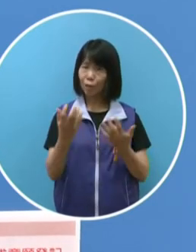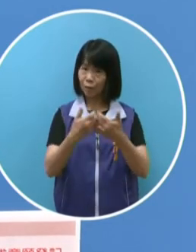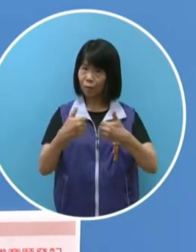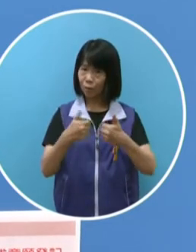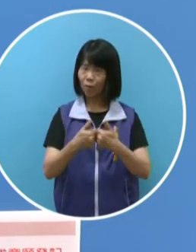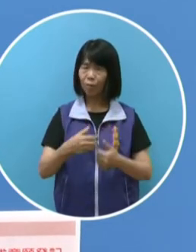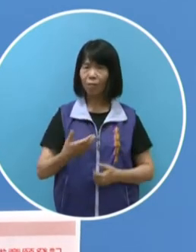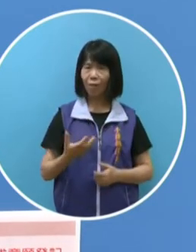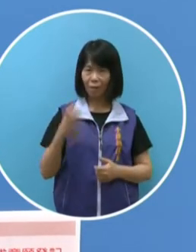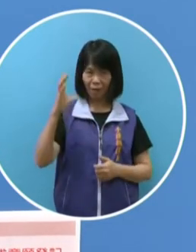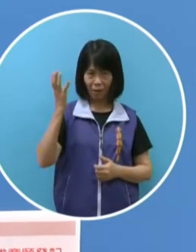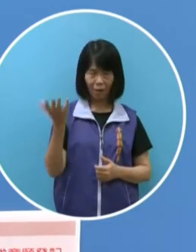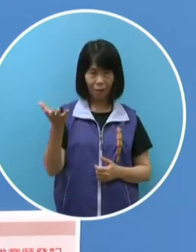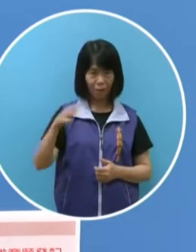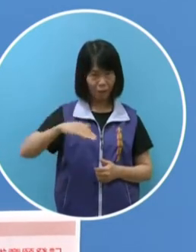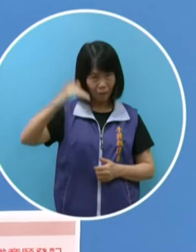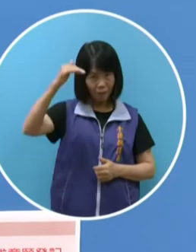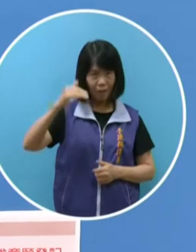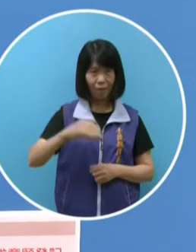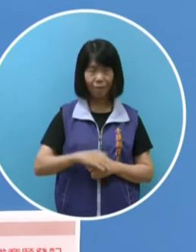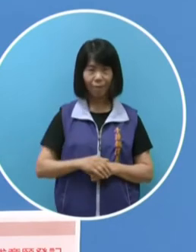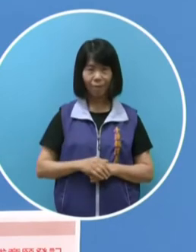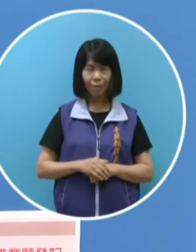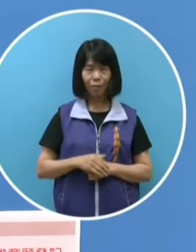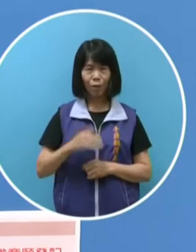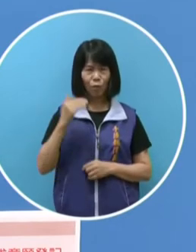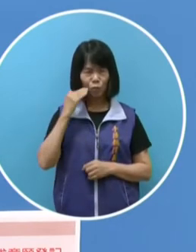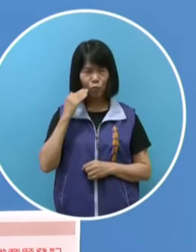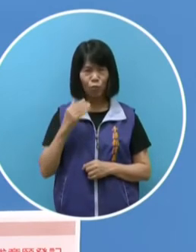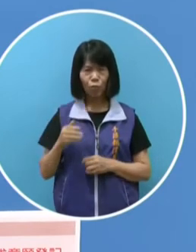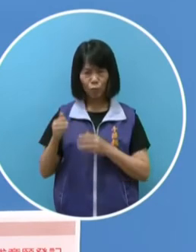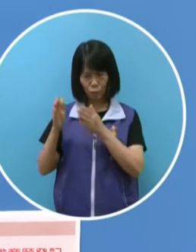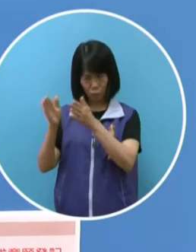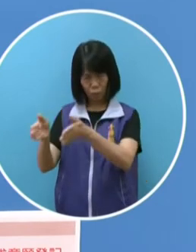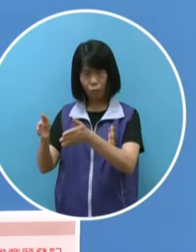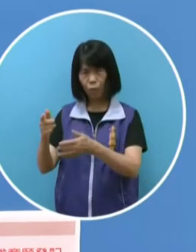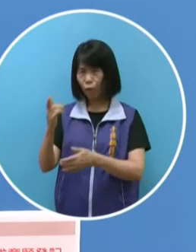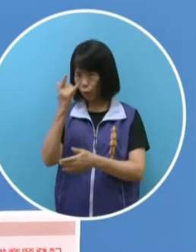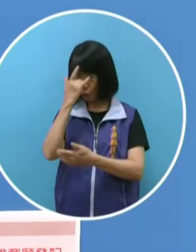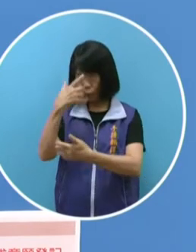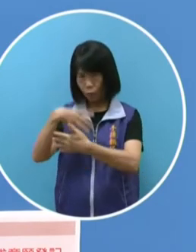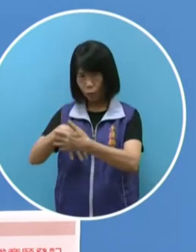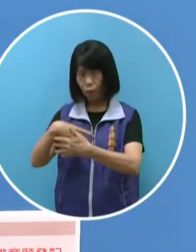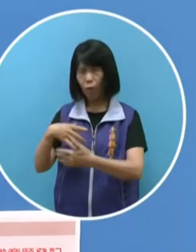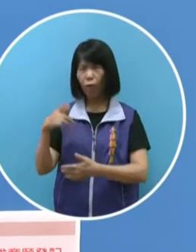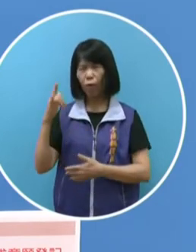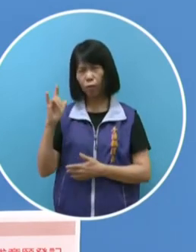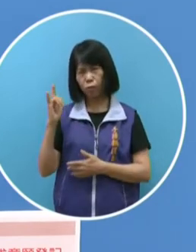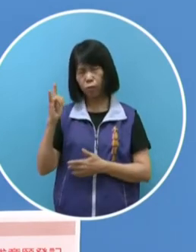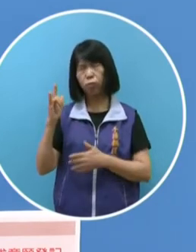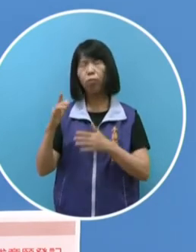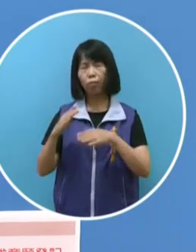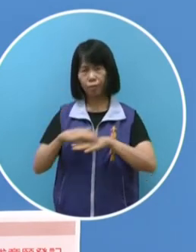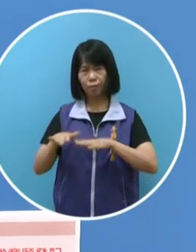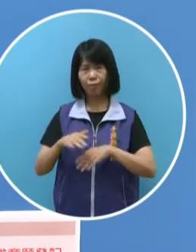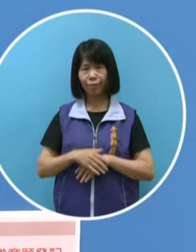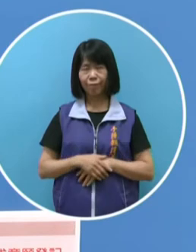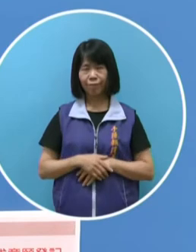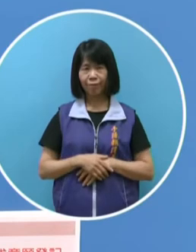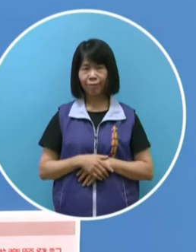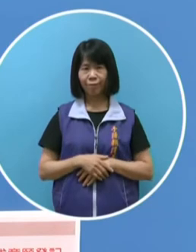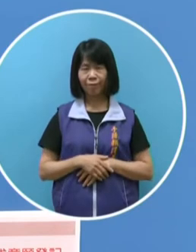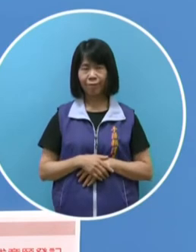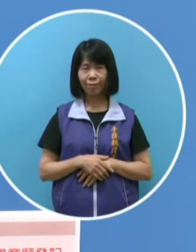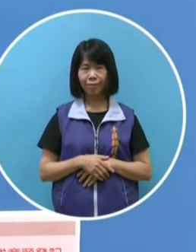就会比较高一点哈。那如果单选择莫德纳的话，可能要稍微再等一下。那就像刚